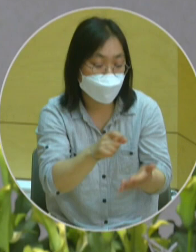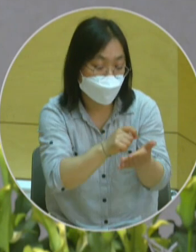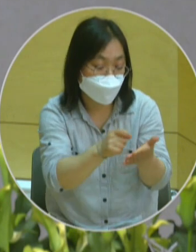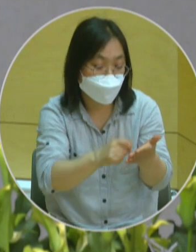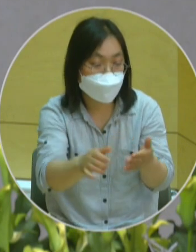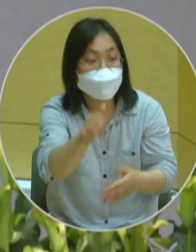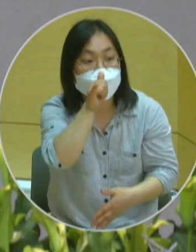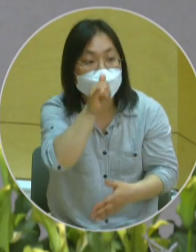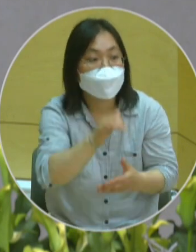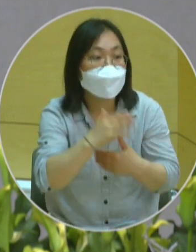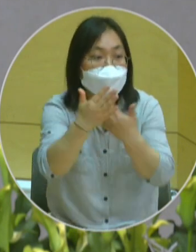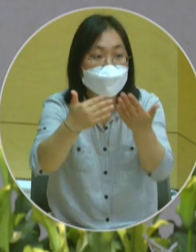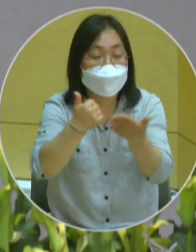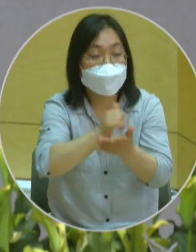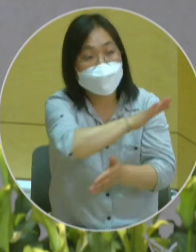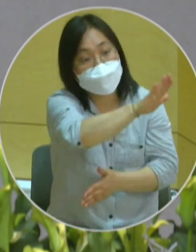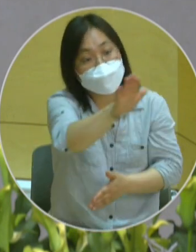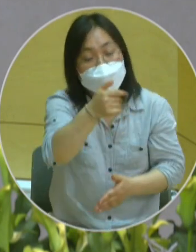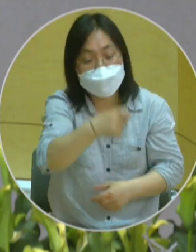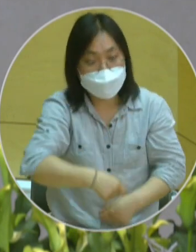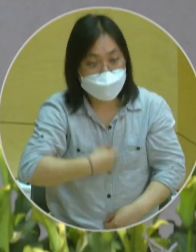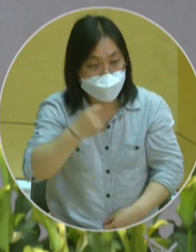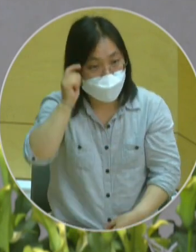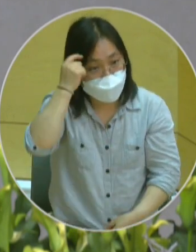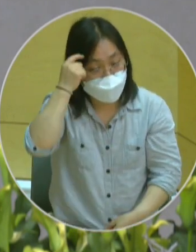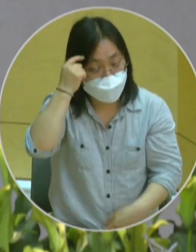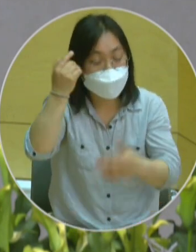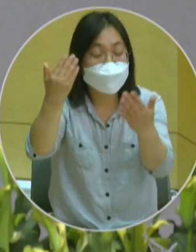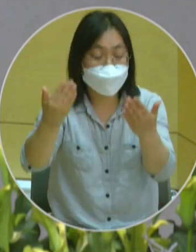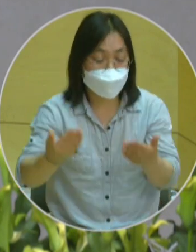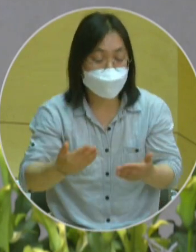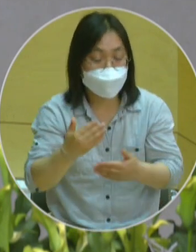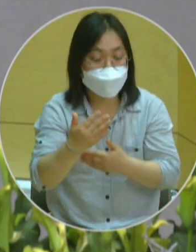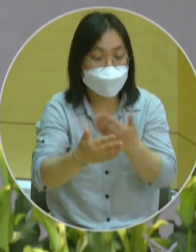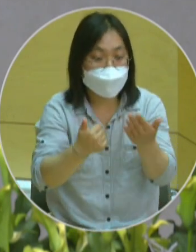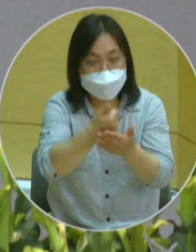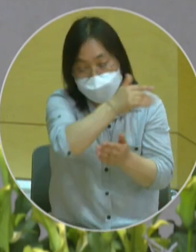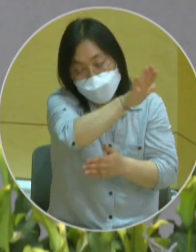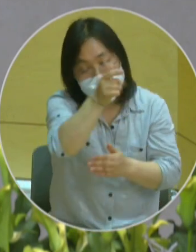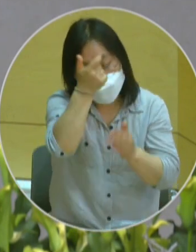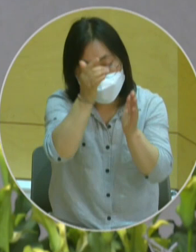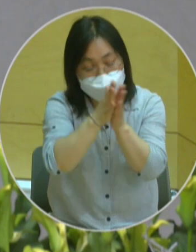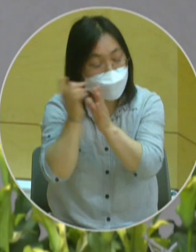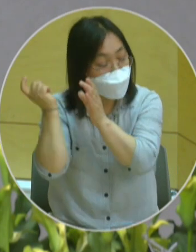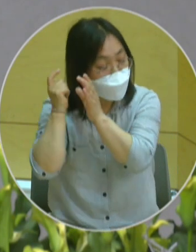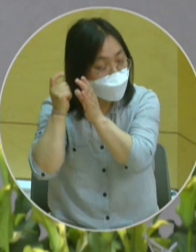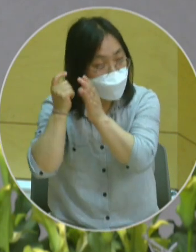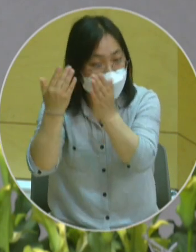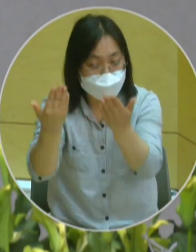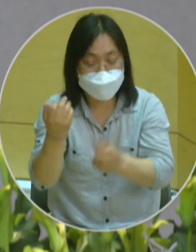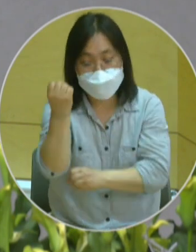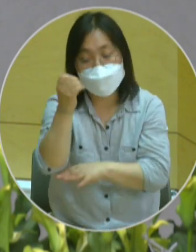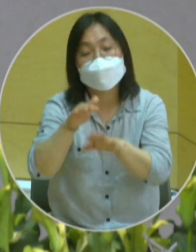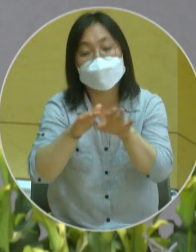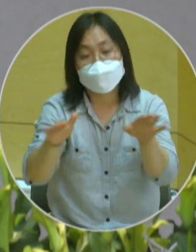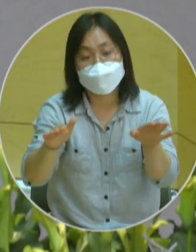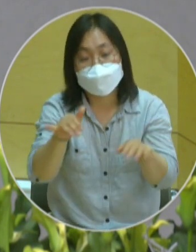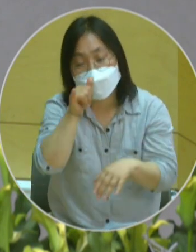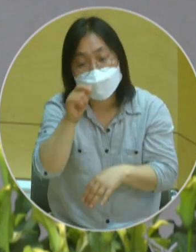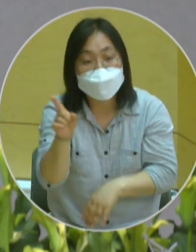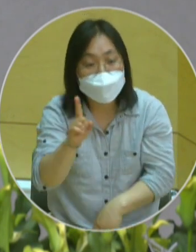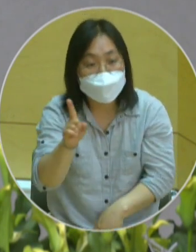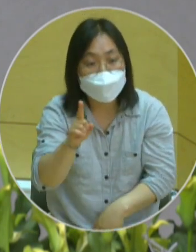없어요. 하나님이 우리를 의롭게 여겨주신가, 즉 하나님께서 우리의 기도를 들으시는 하나님의 기준이 있어요. 그것은